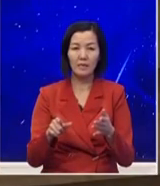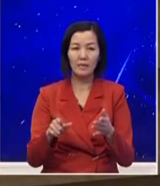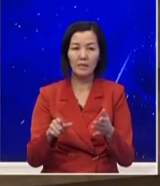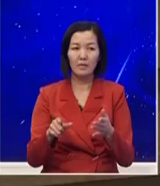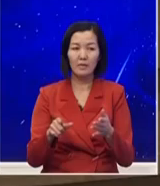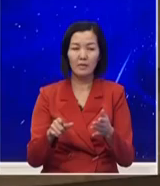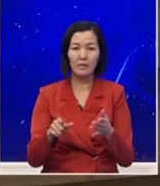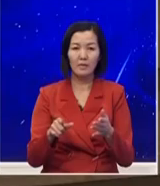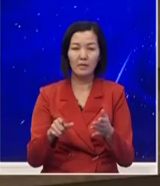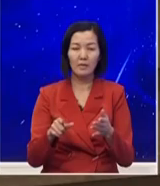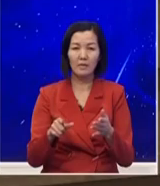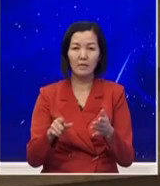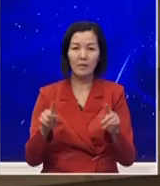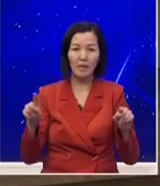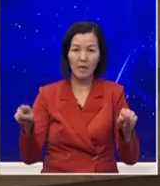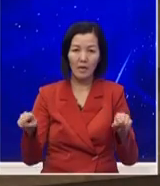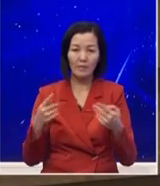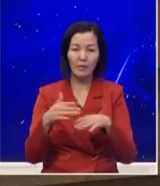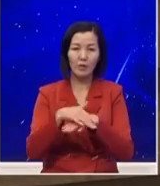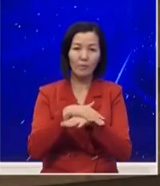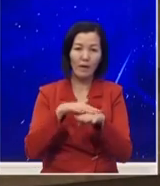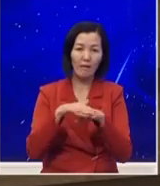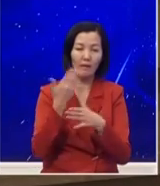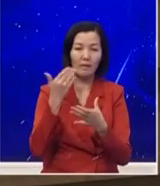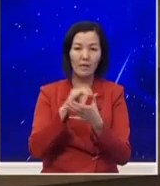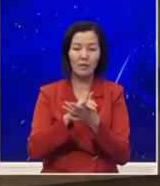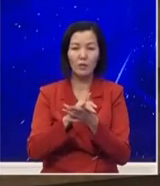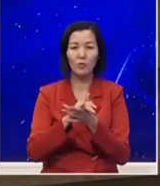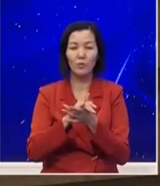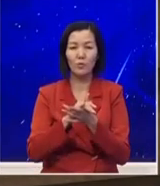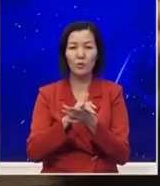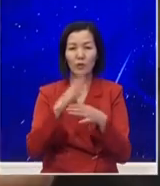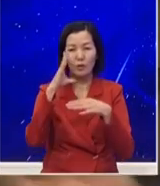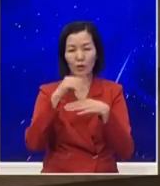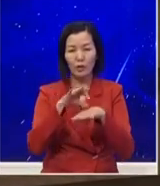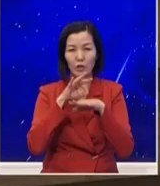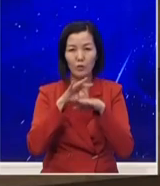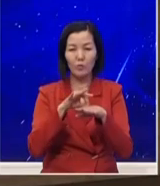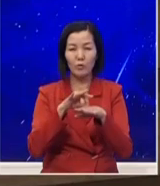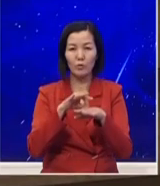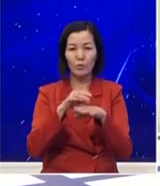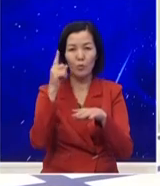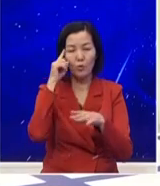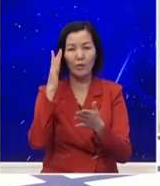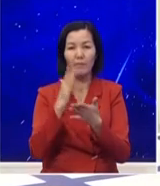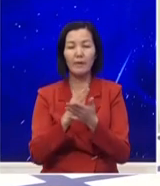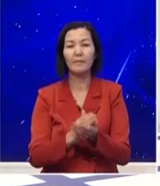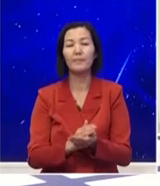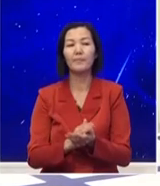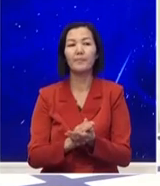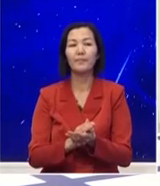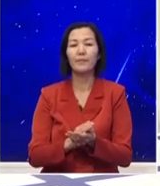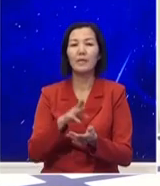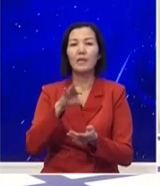Солардың тұлғалық қасиетін қалыптастырып, халыққа танытып, сол кісілердің кештерін өткізу ойымызда бар. Талқыда